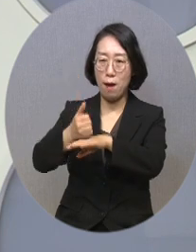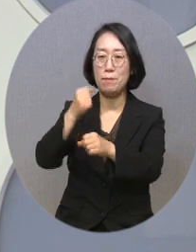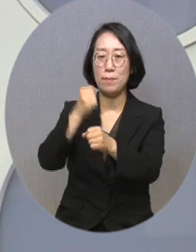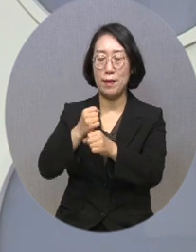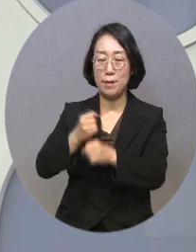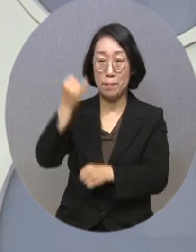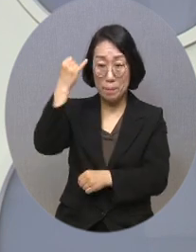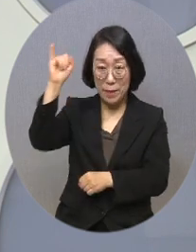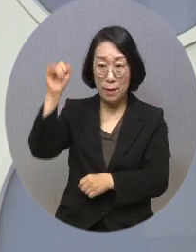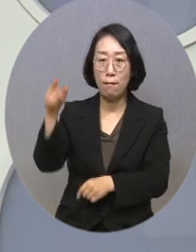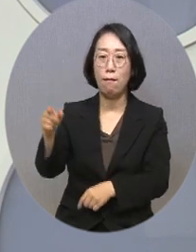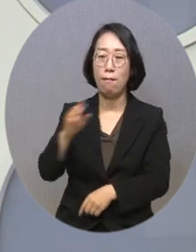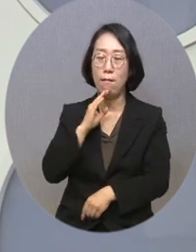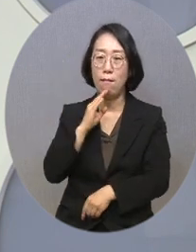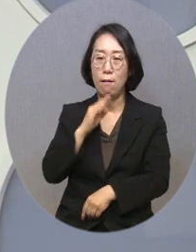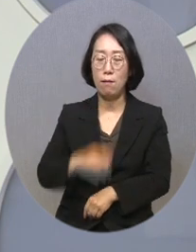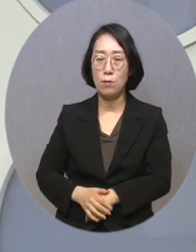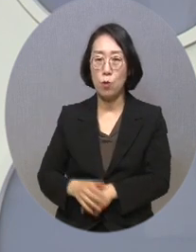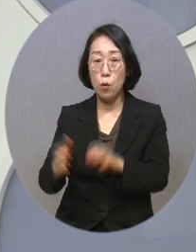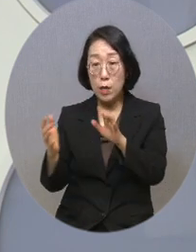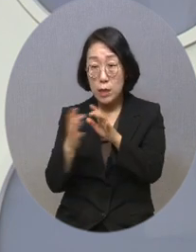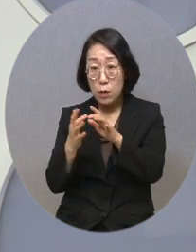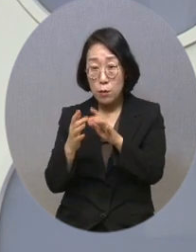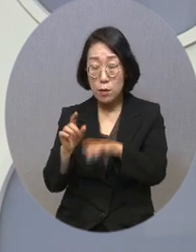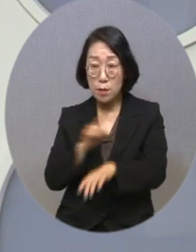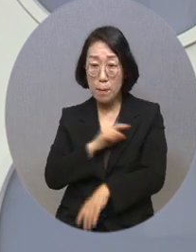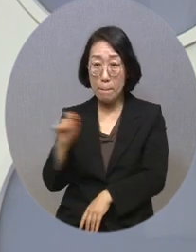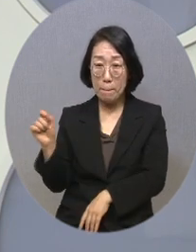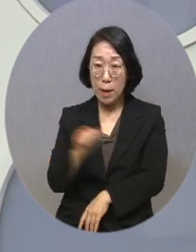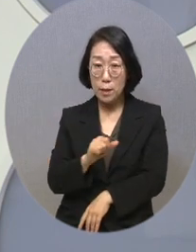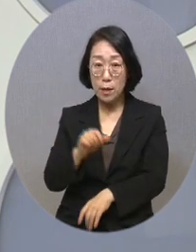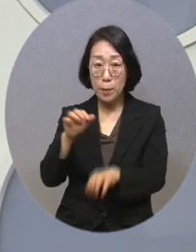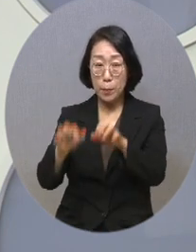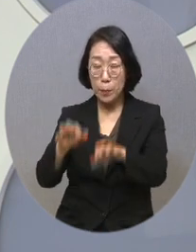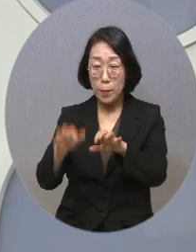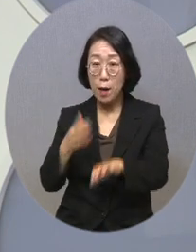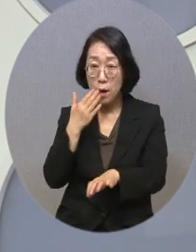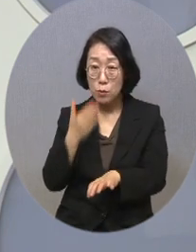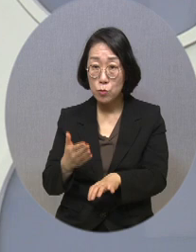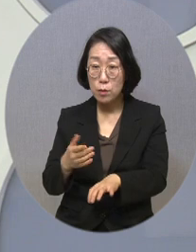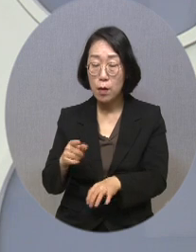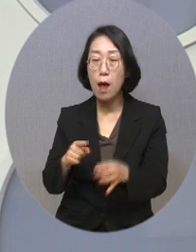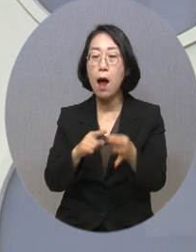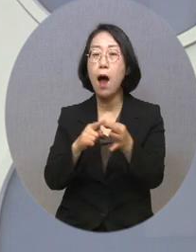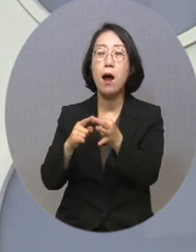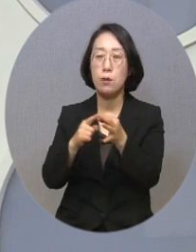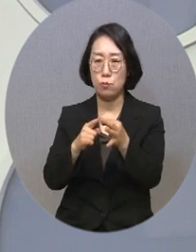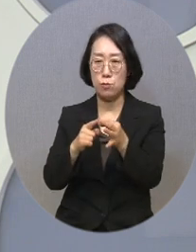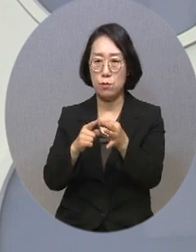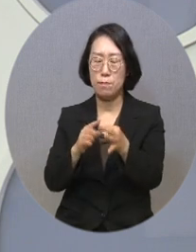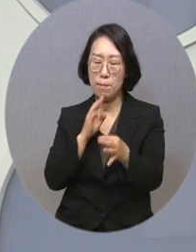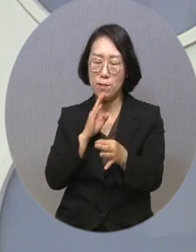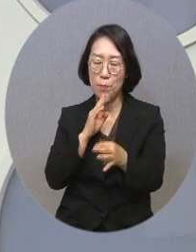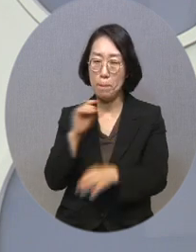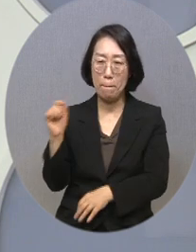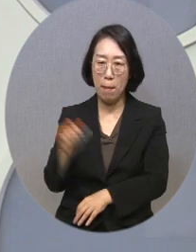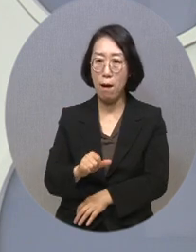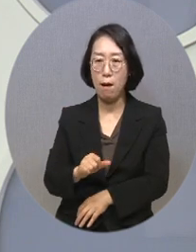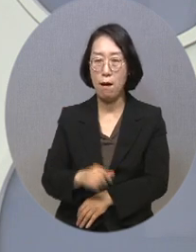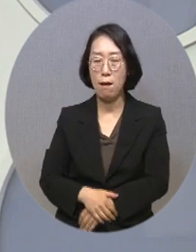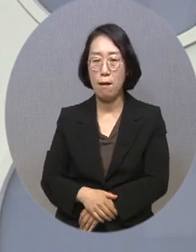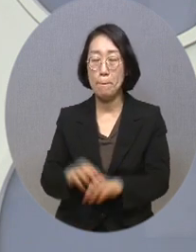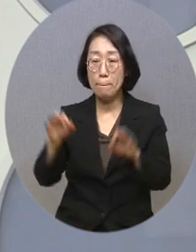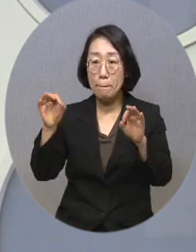이렇게 하면서 인터넷에서 가장 빠르게 이렇게 그 소통할 수 있는 것이 한글이잖아요. 그리고